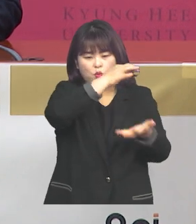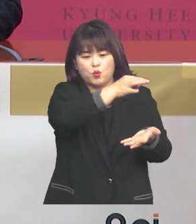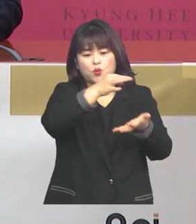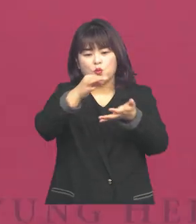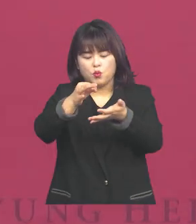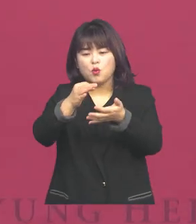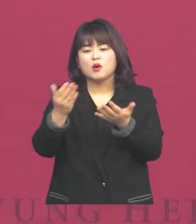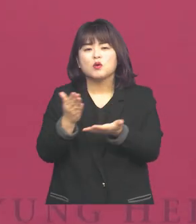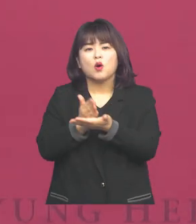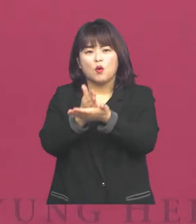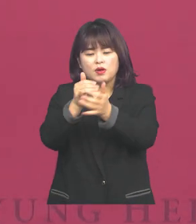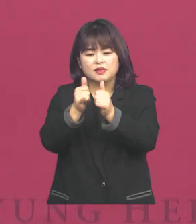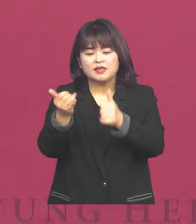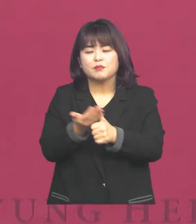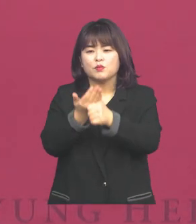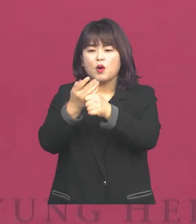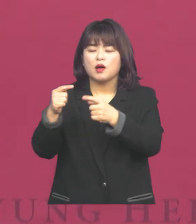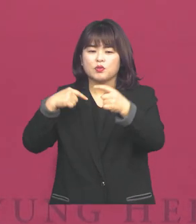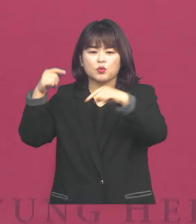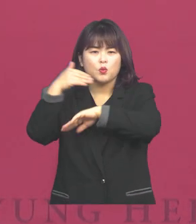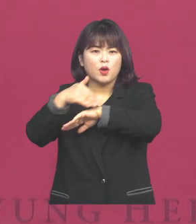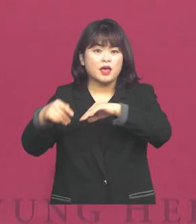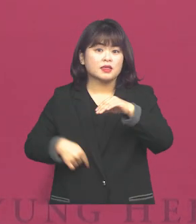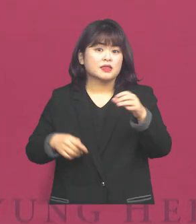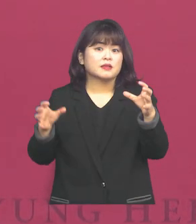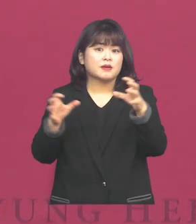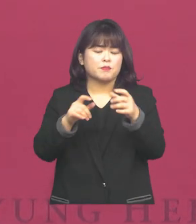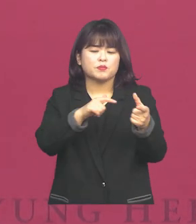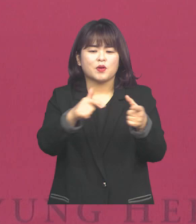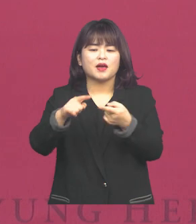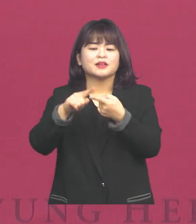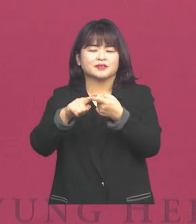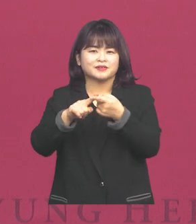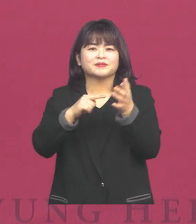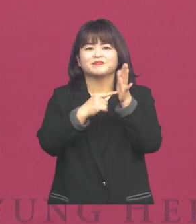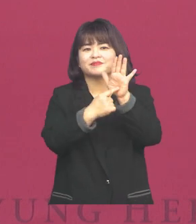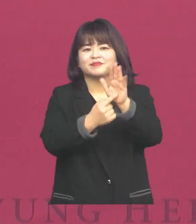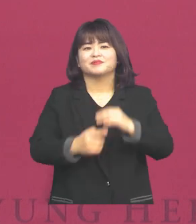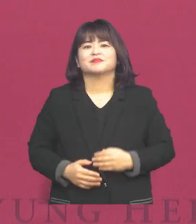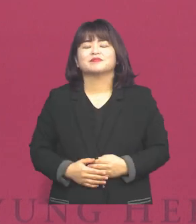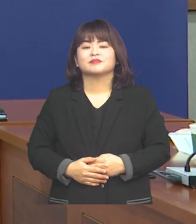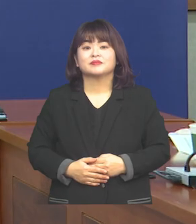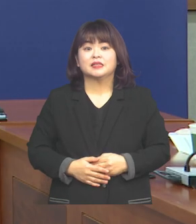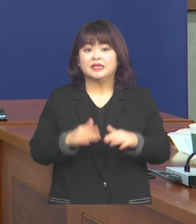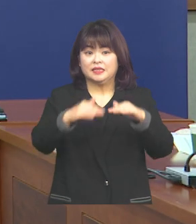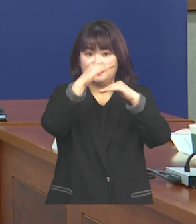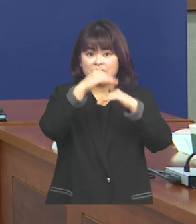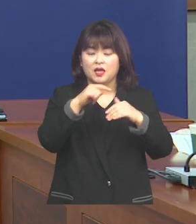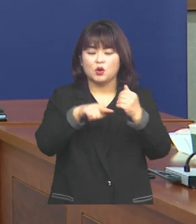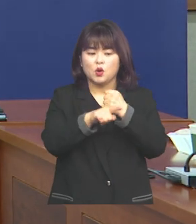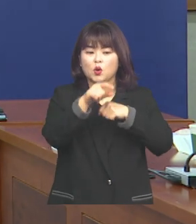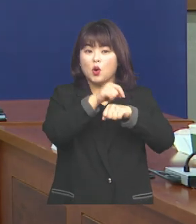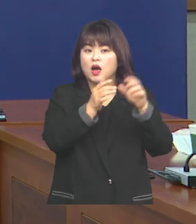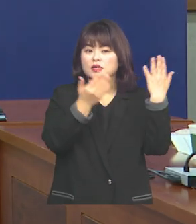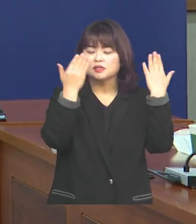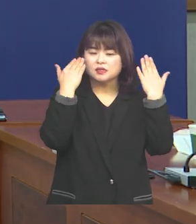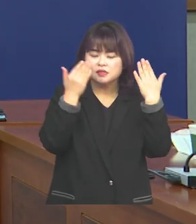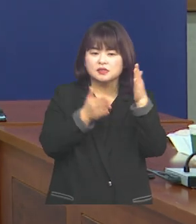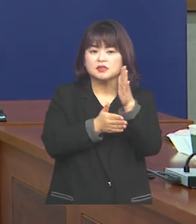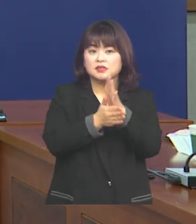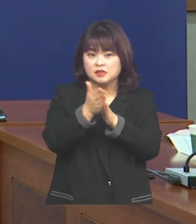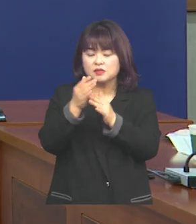확보하고 인재 양성, 정책 협력 등 다양한 분야에서 힘을 모으겠다고 말했습니다. 협약에 따라 시와